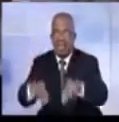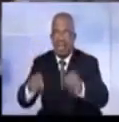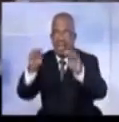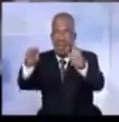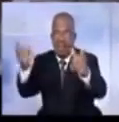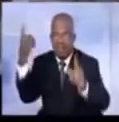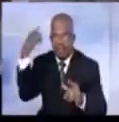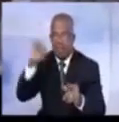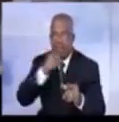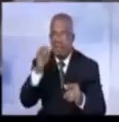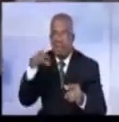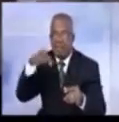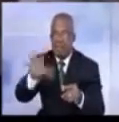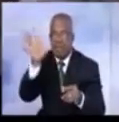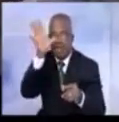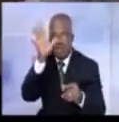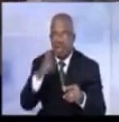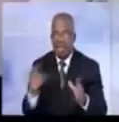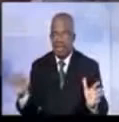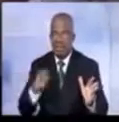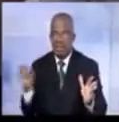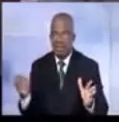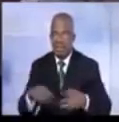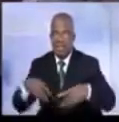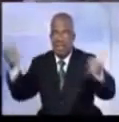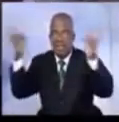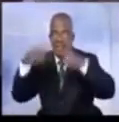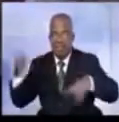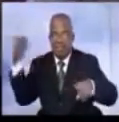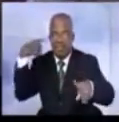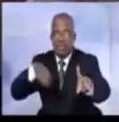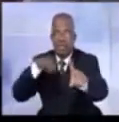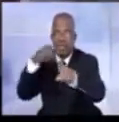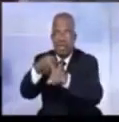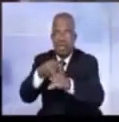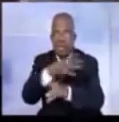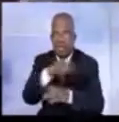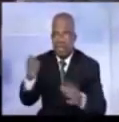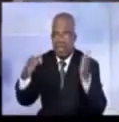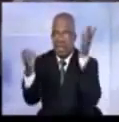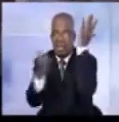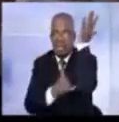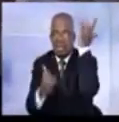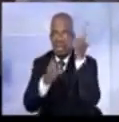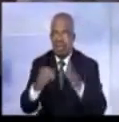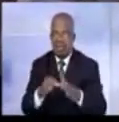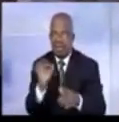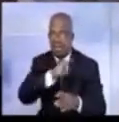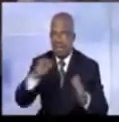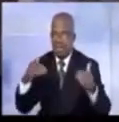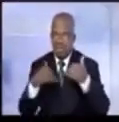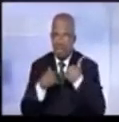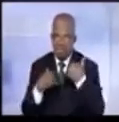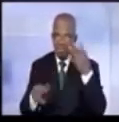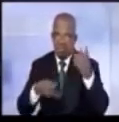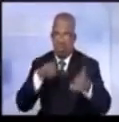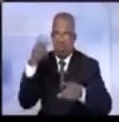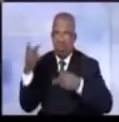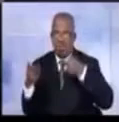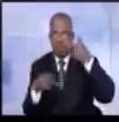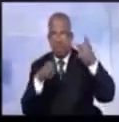de Network et plus tard nous pouvons discuter ou parler de d'un plan spécifique